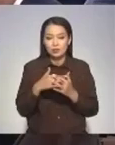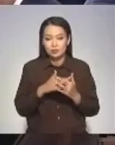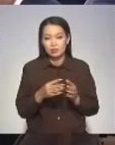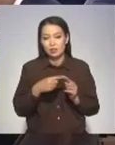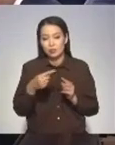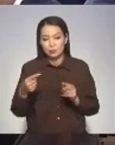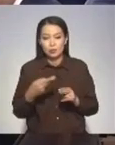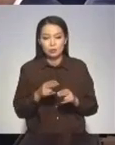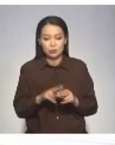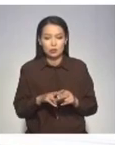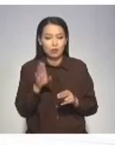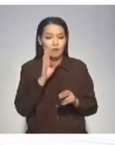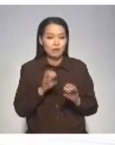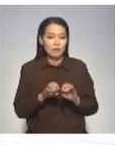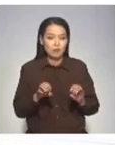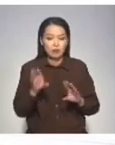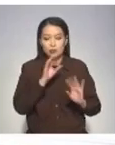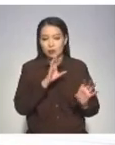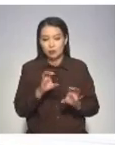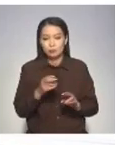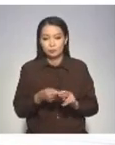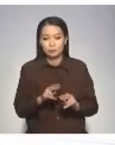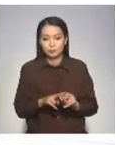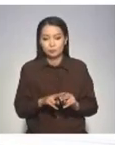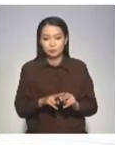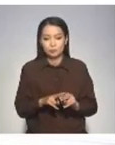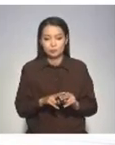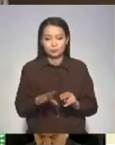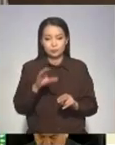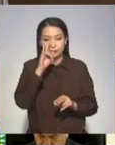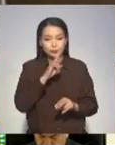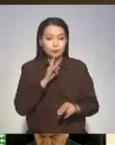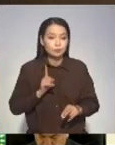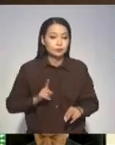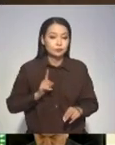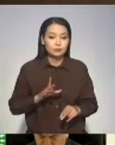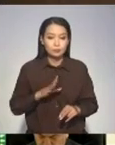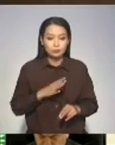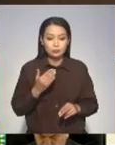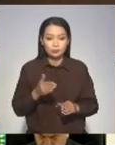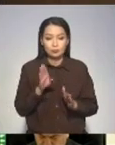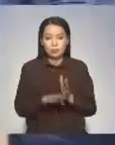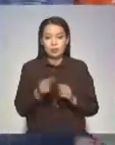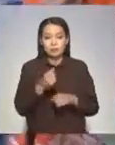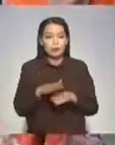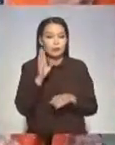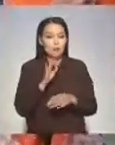по питьевому водоснабжению, из-за которых 220 тысяч казахстанцев живут без центрального